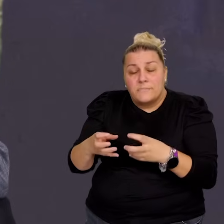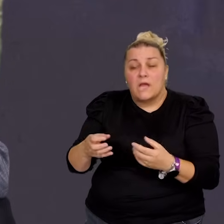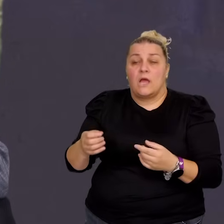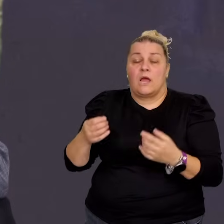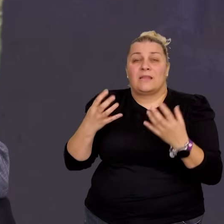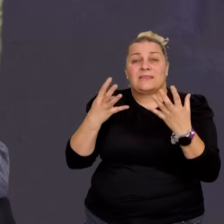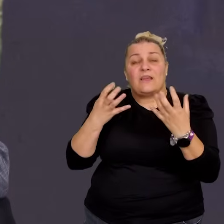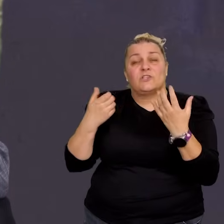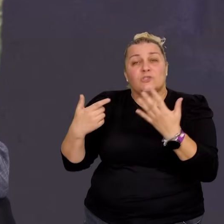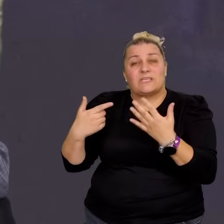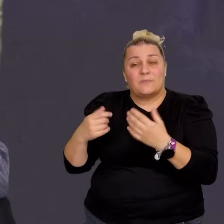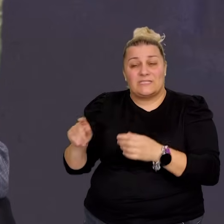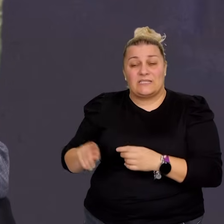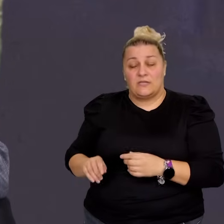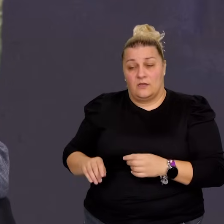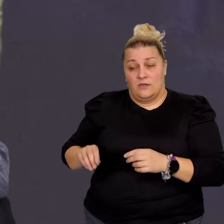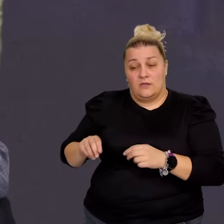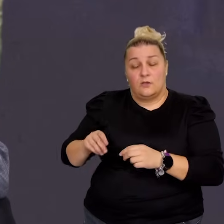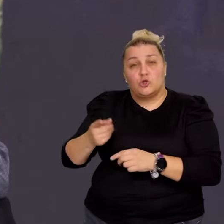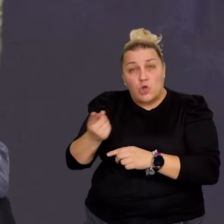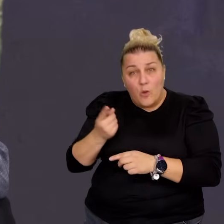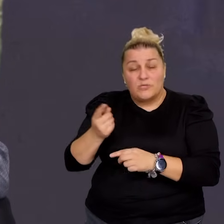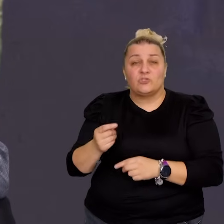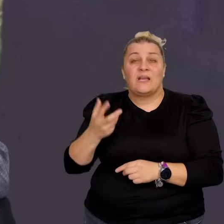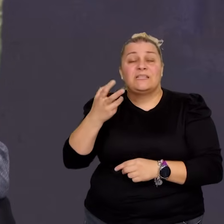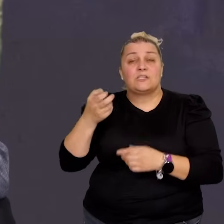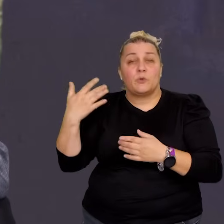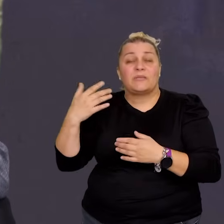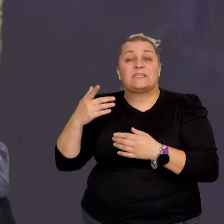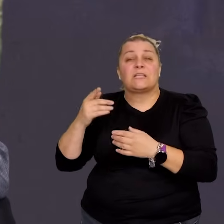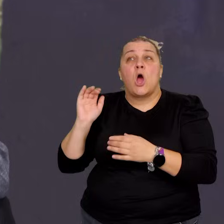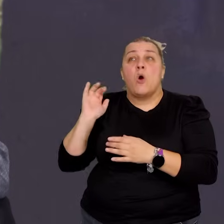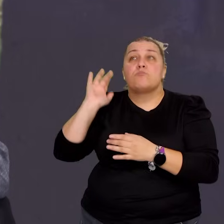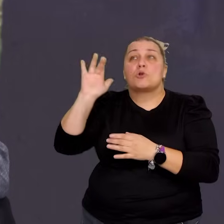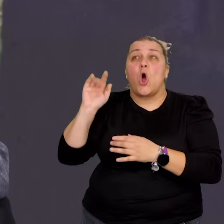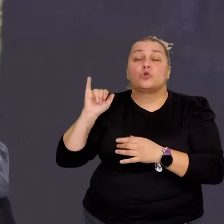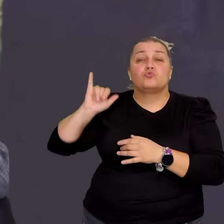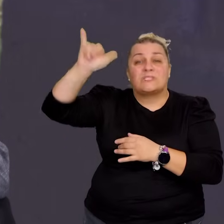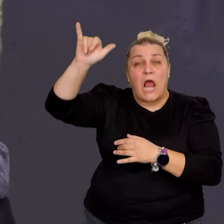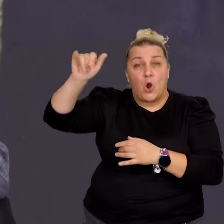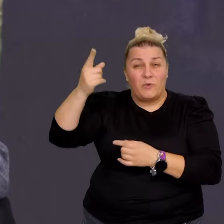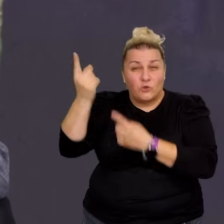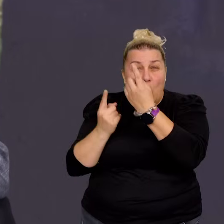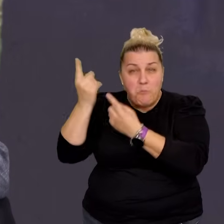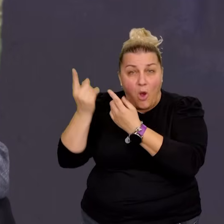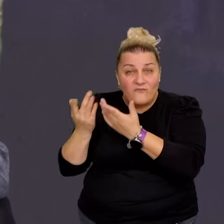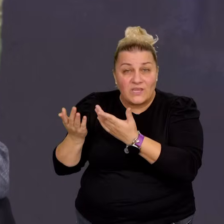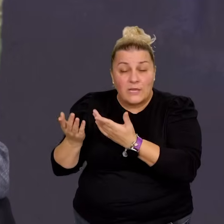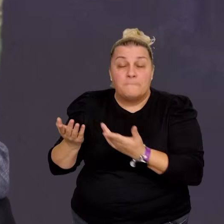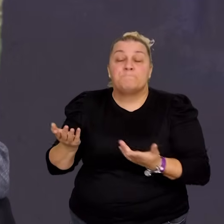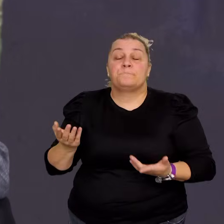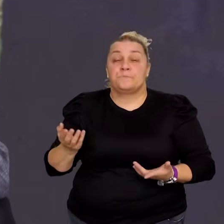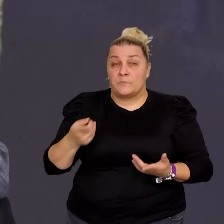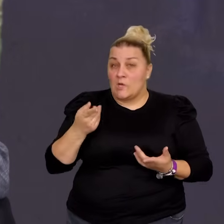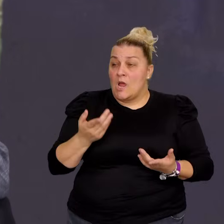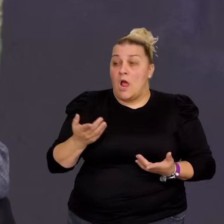980 oružja zemaljskog topništa, 350 protuzrakoplovnih topova i tako dalje i tako dalje. E sad, što